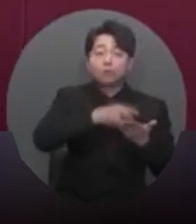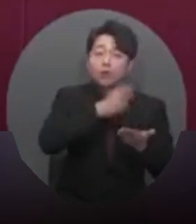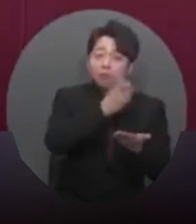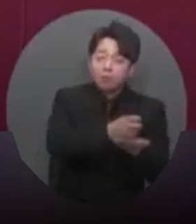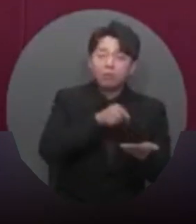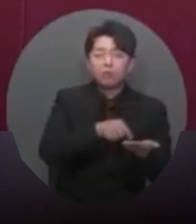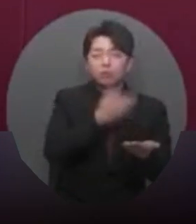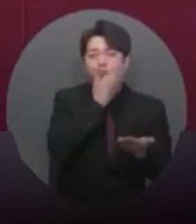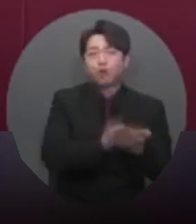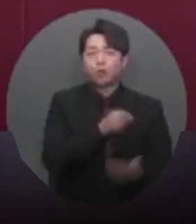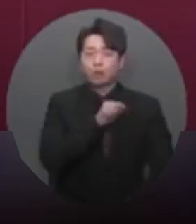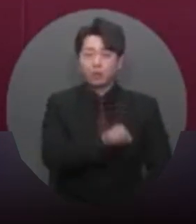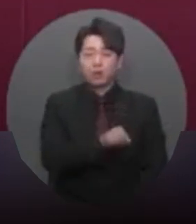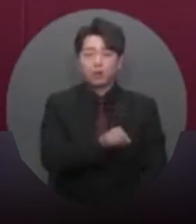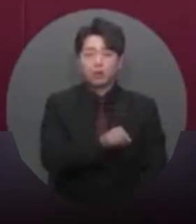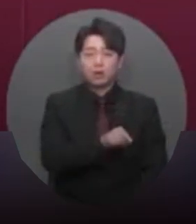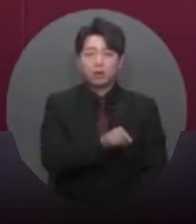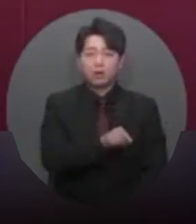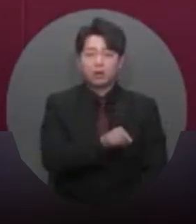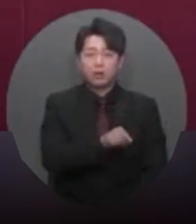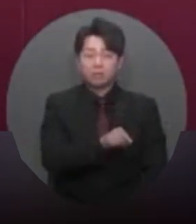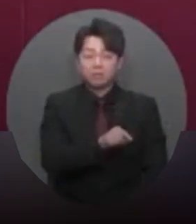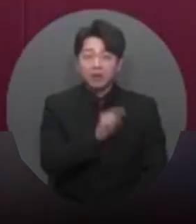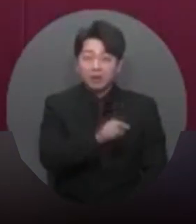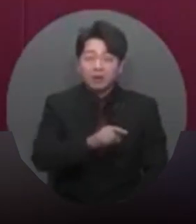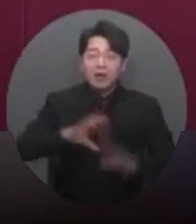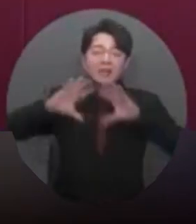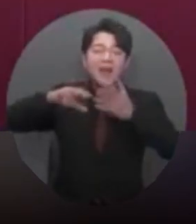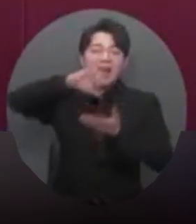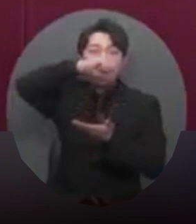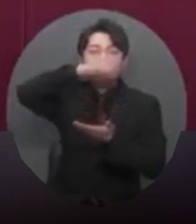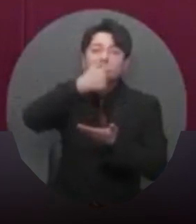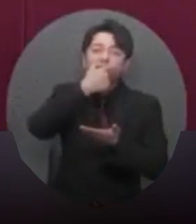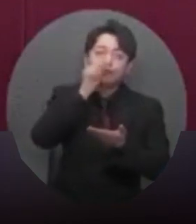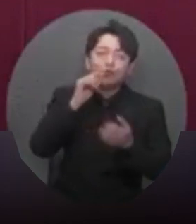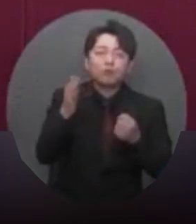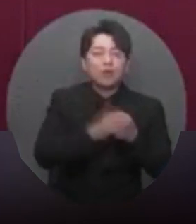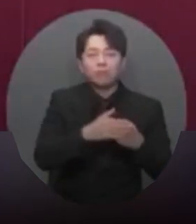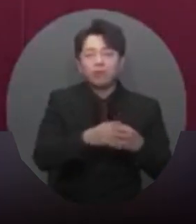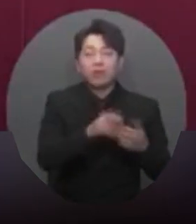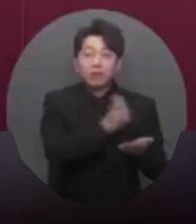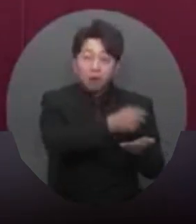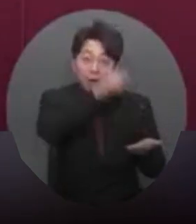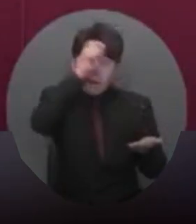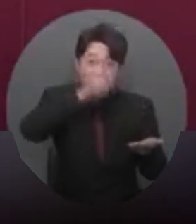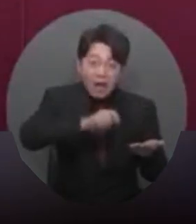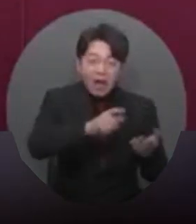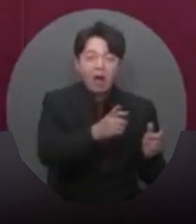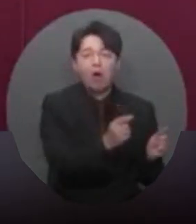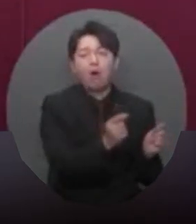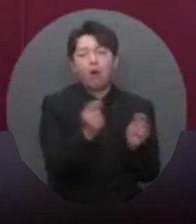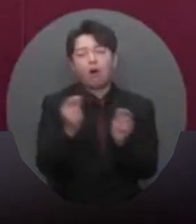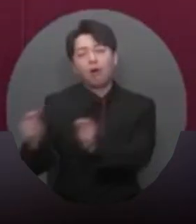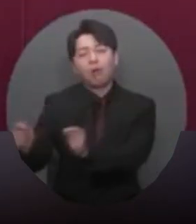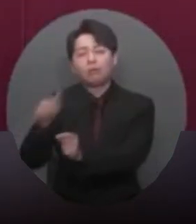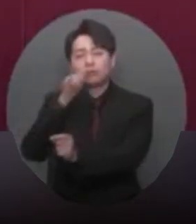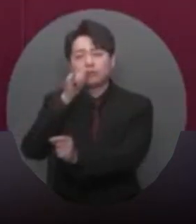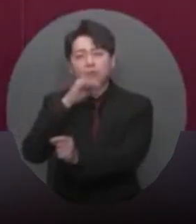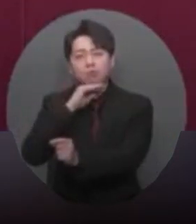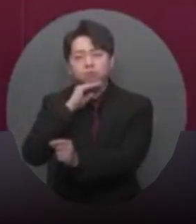코로나 손실보상 법은 재정을 핑계로 기억도 없이 밀어주고 있습니다 도대체 국민들 앞에 염치가